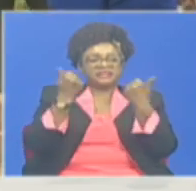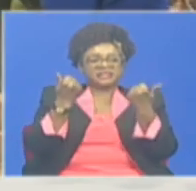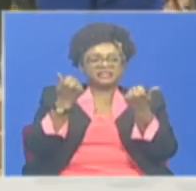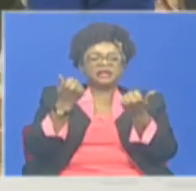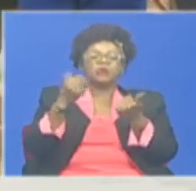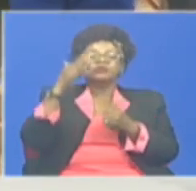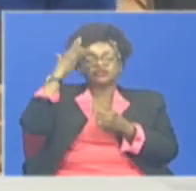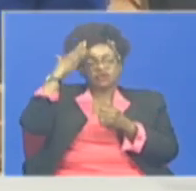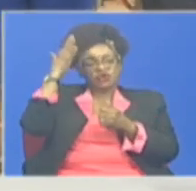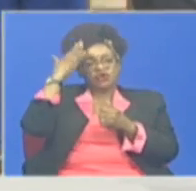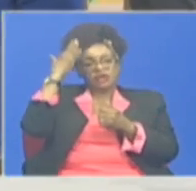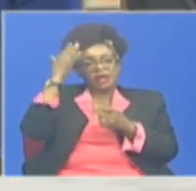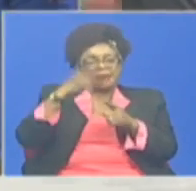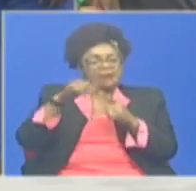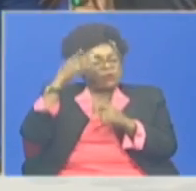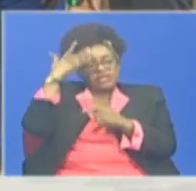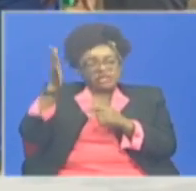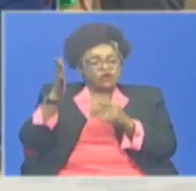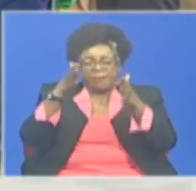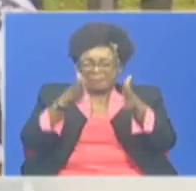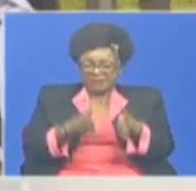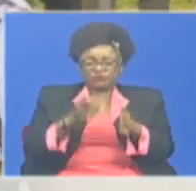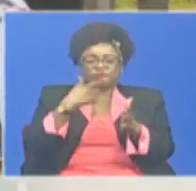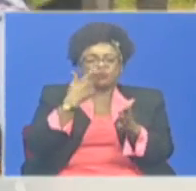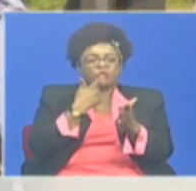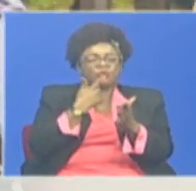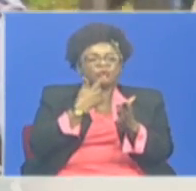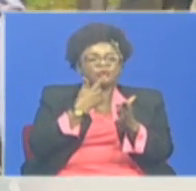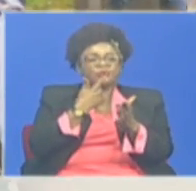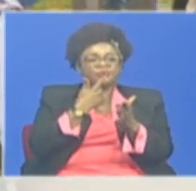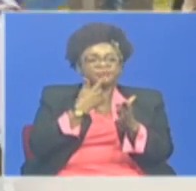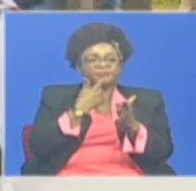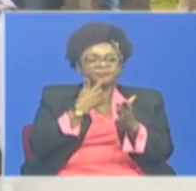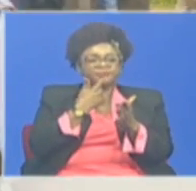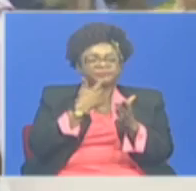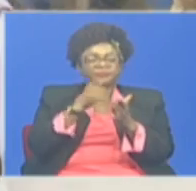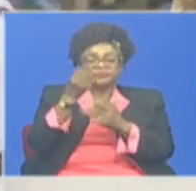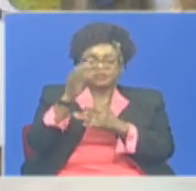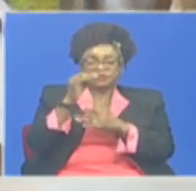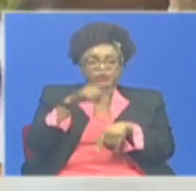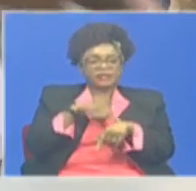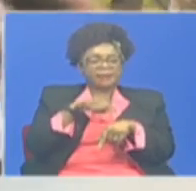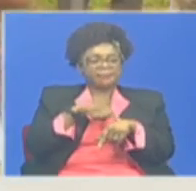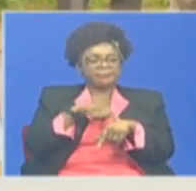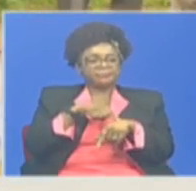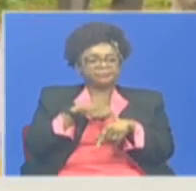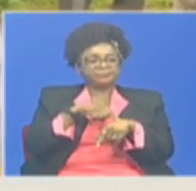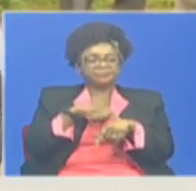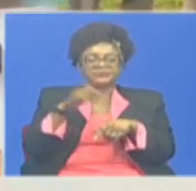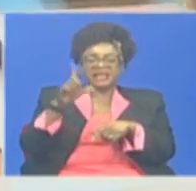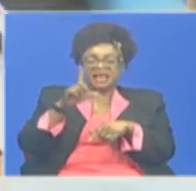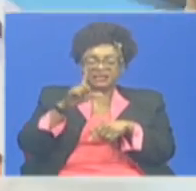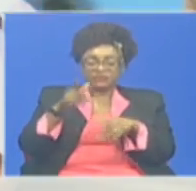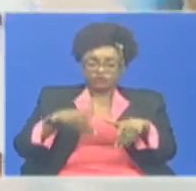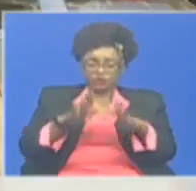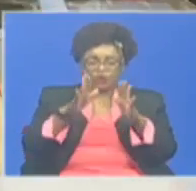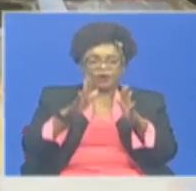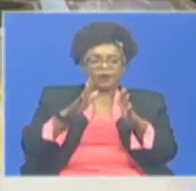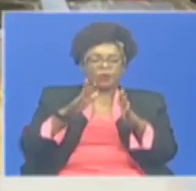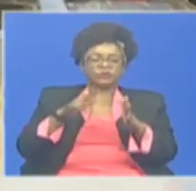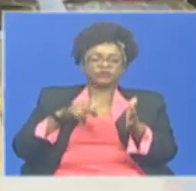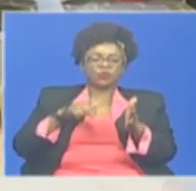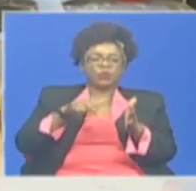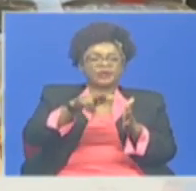inajulikana, lakini hatukuwa tunajua ni nani huyu alikuwa amekufa. Hata vile alikuja huko Landis Road ya cross barabara kwa mguu,